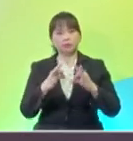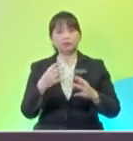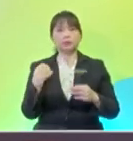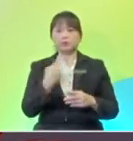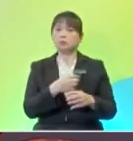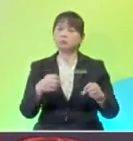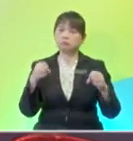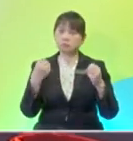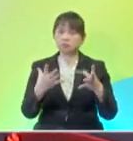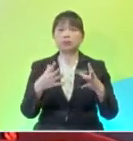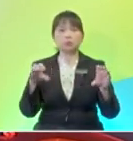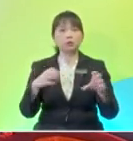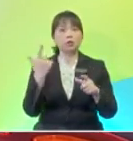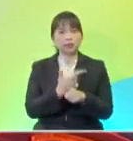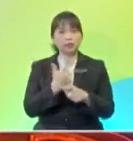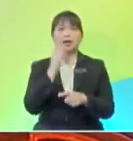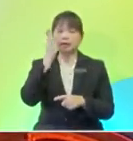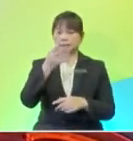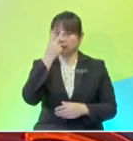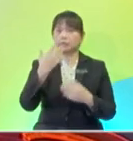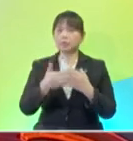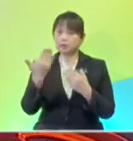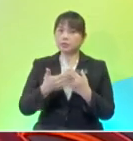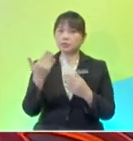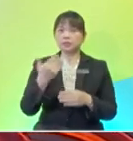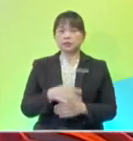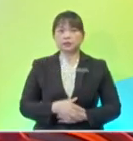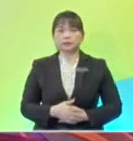lebih mudah lah kata saya pun